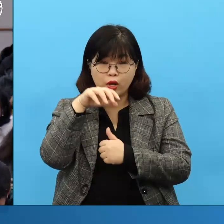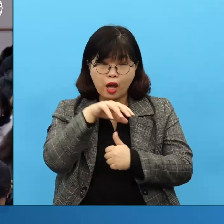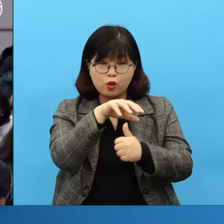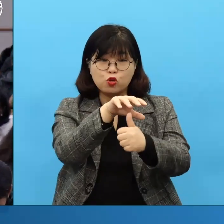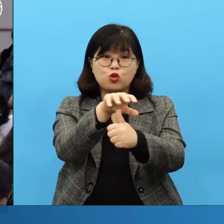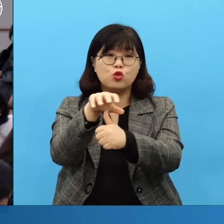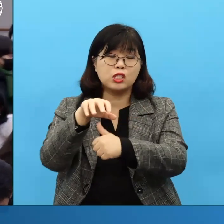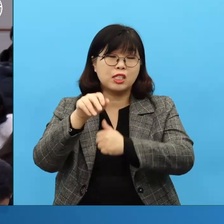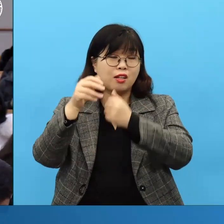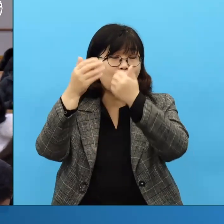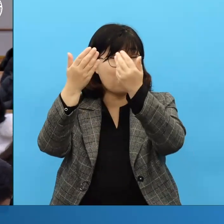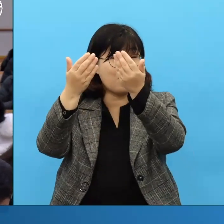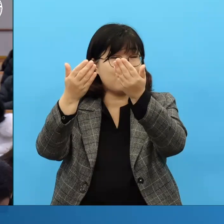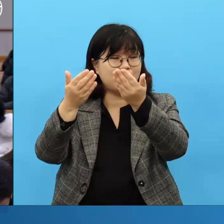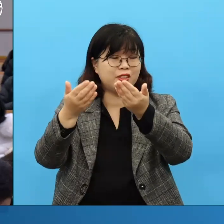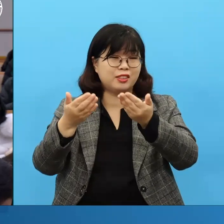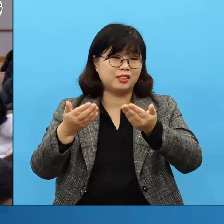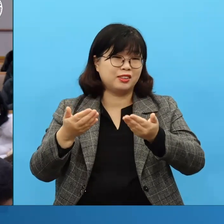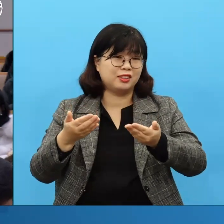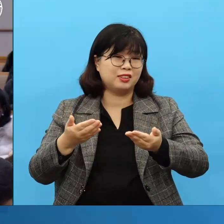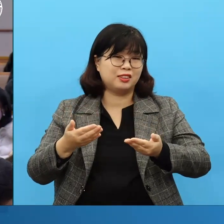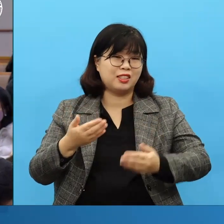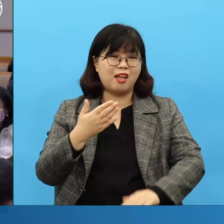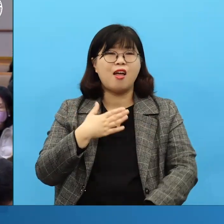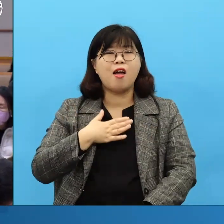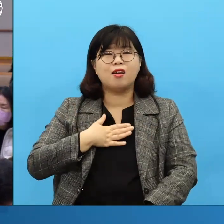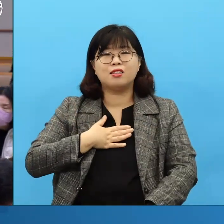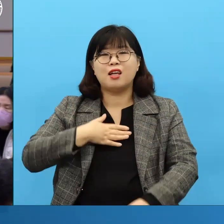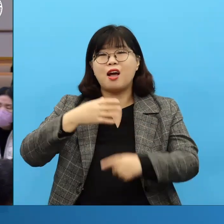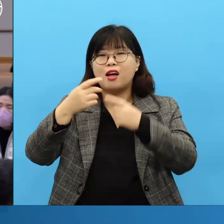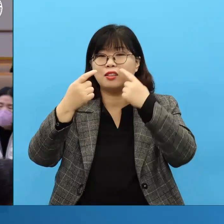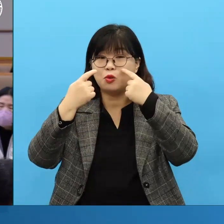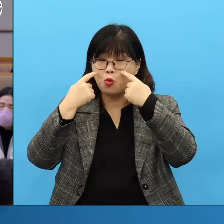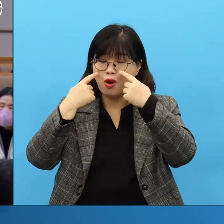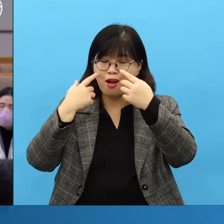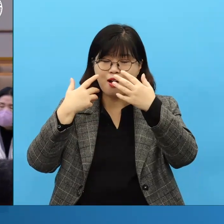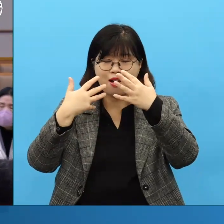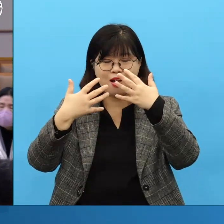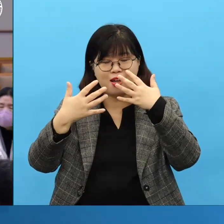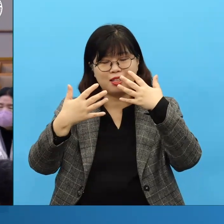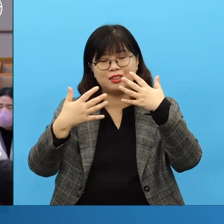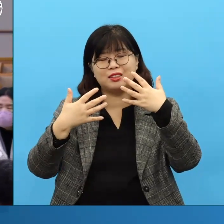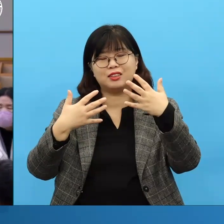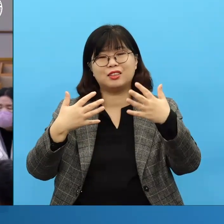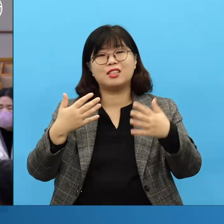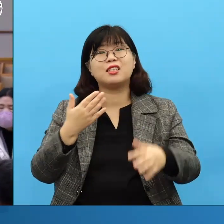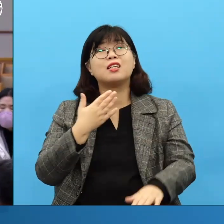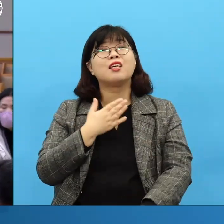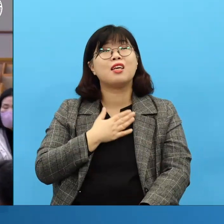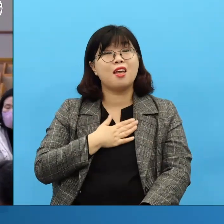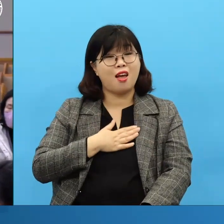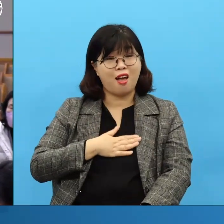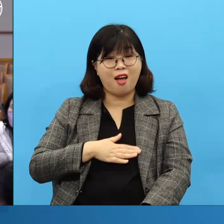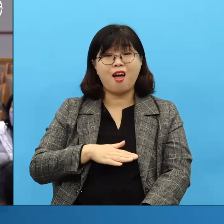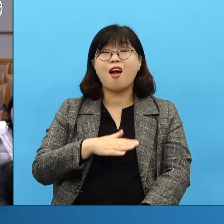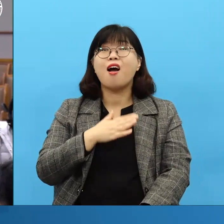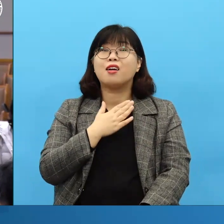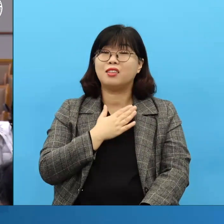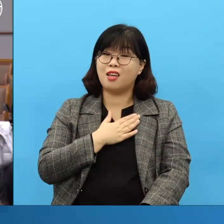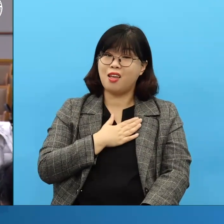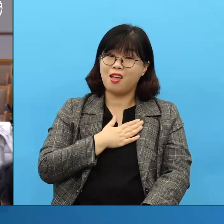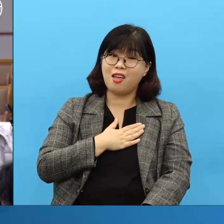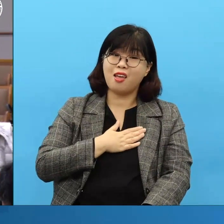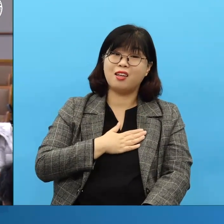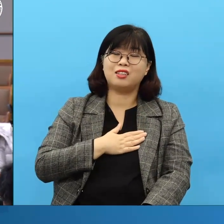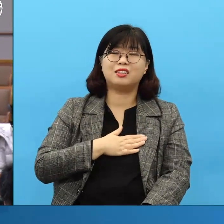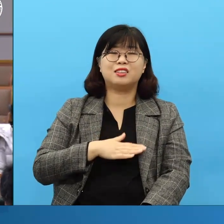보호해 주실 것을 나는 한 번 더 고백합니다. 내가 믿고